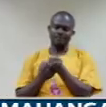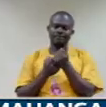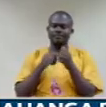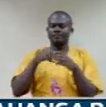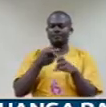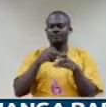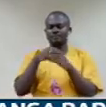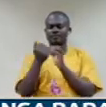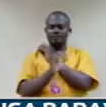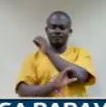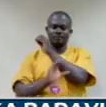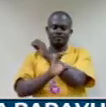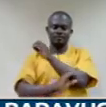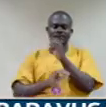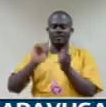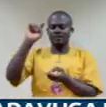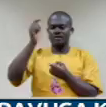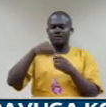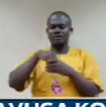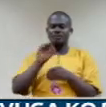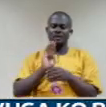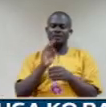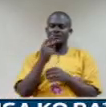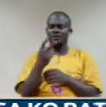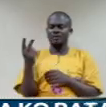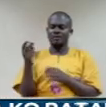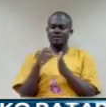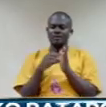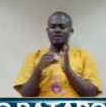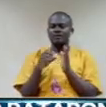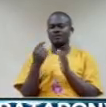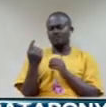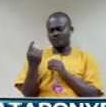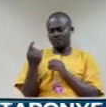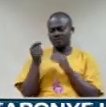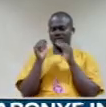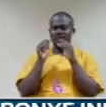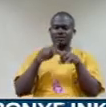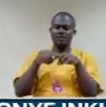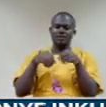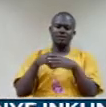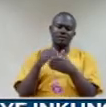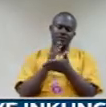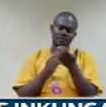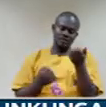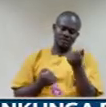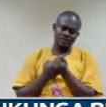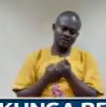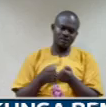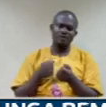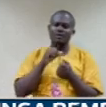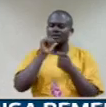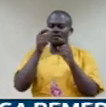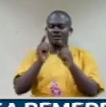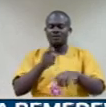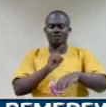z'amahanga yagabanutseho miliyari 22.5 bitewe n'inkunga zimwe na zimwe zitaziye